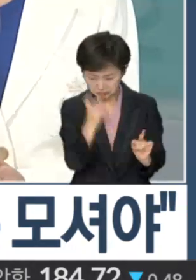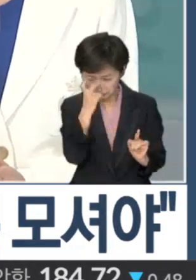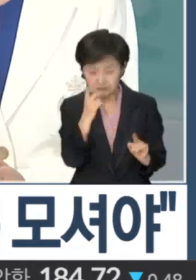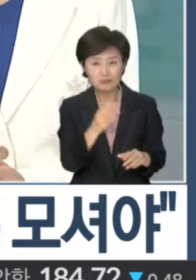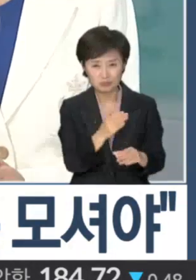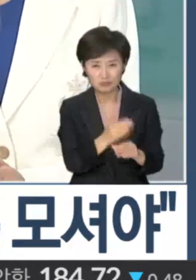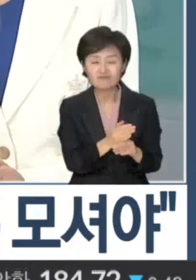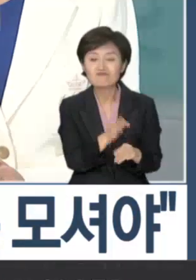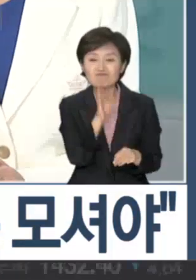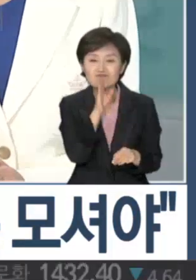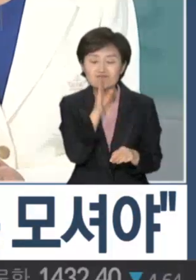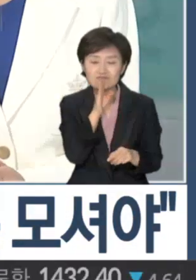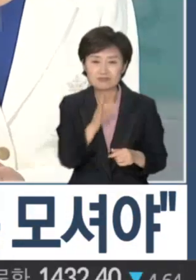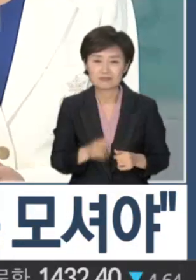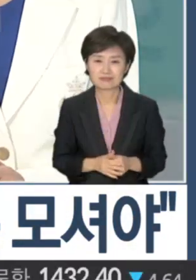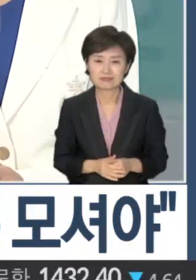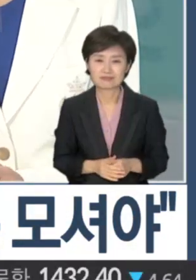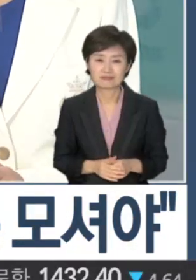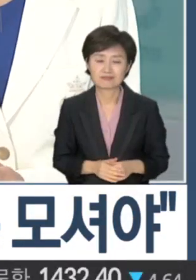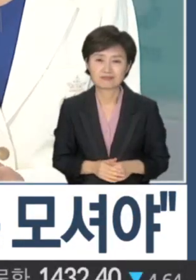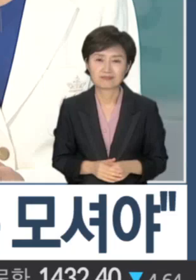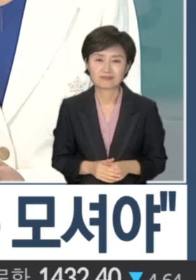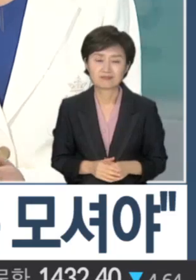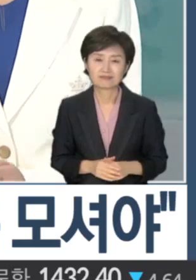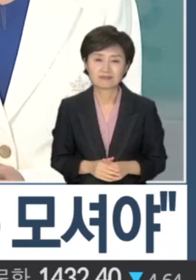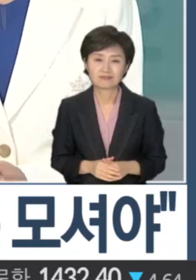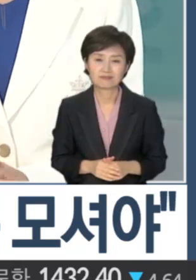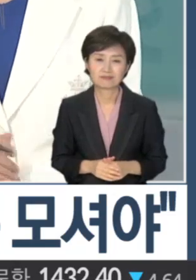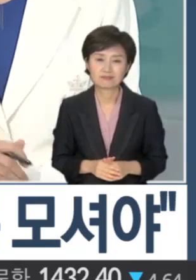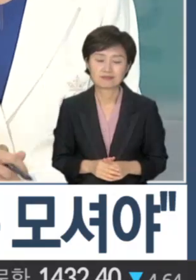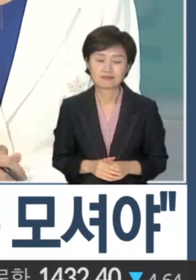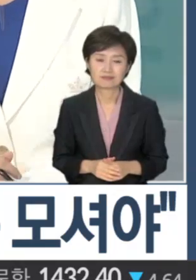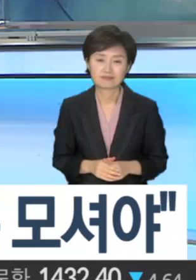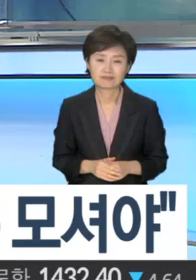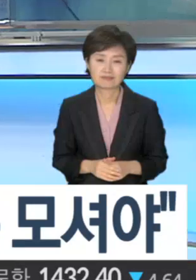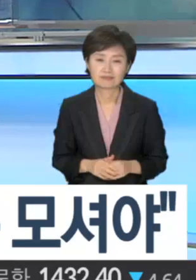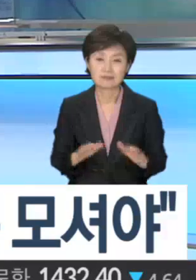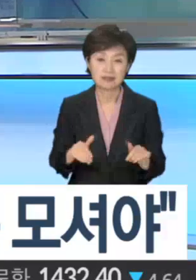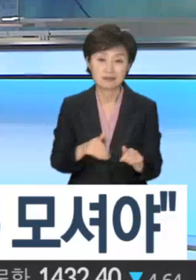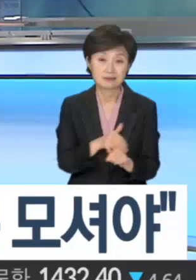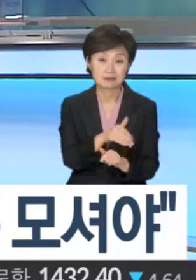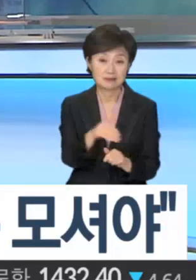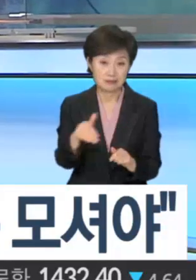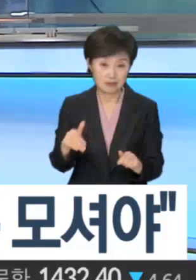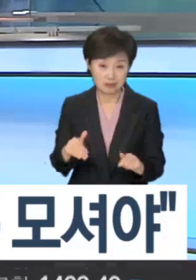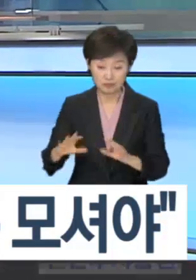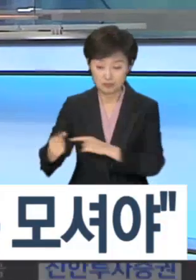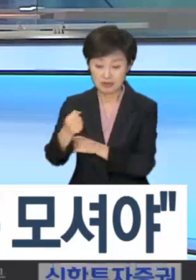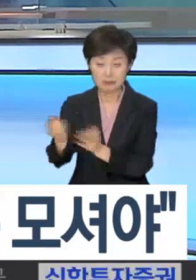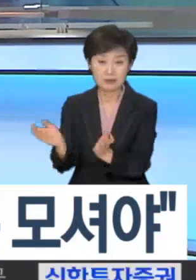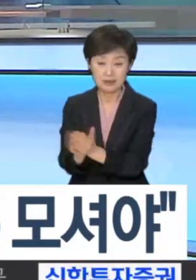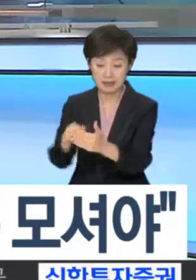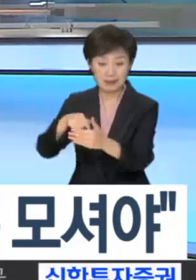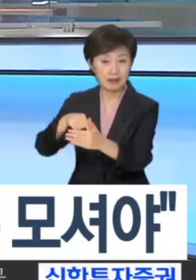지켜봐야 될 대목이라고 생각을 합니다. 알겠습니다. 이런 상황에서 국민의힘